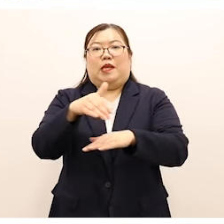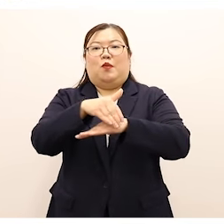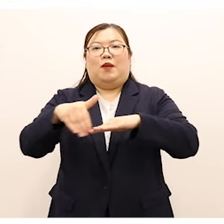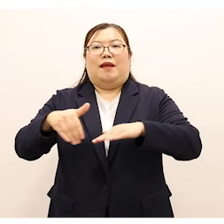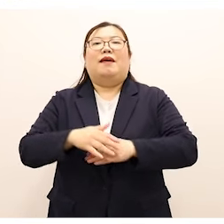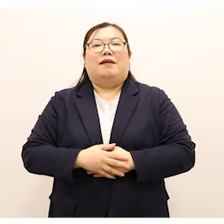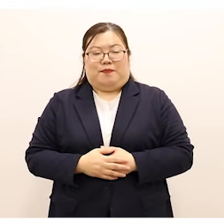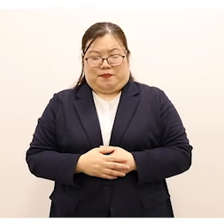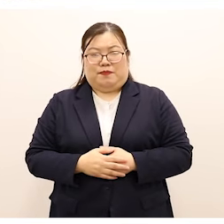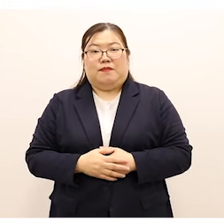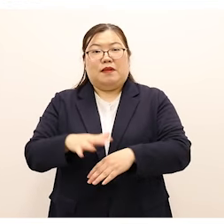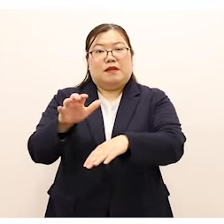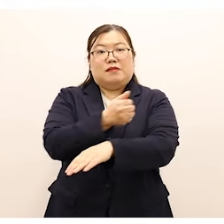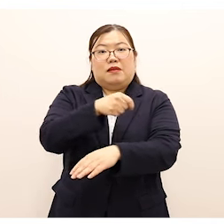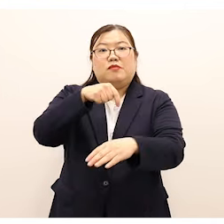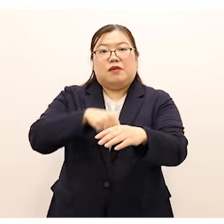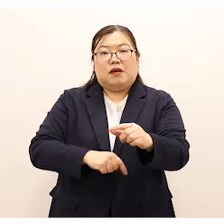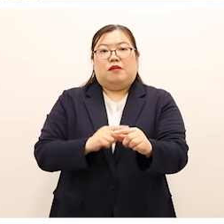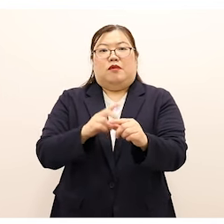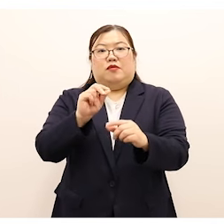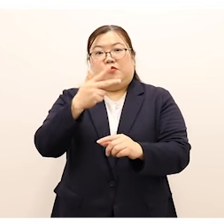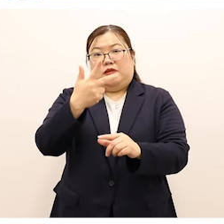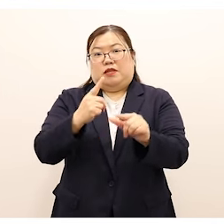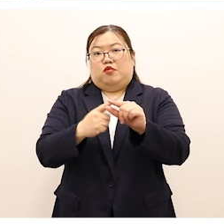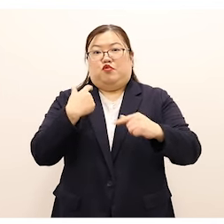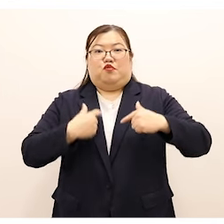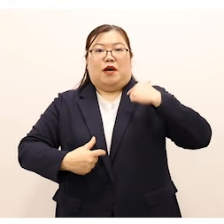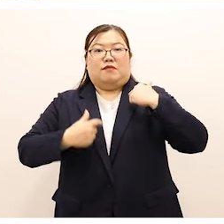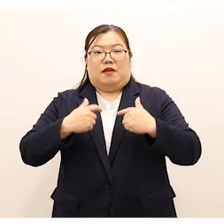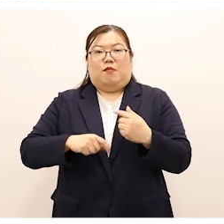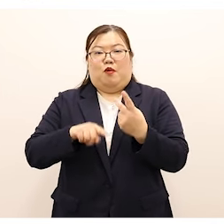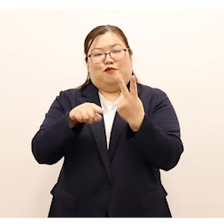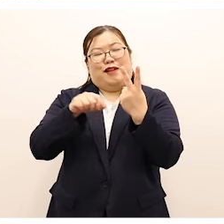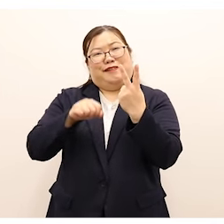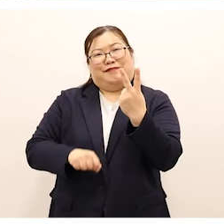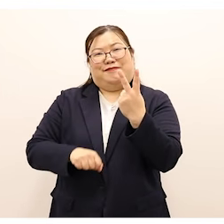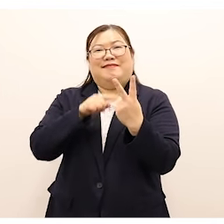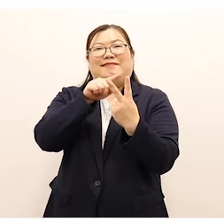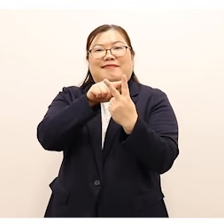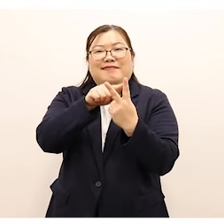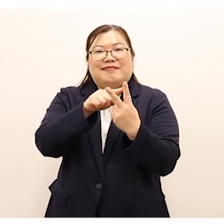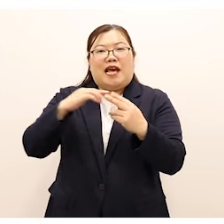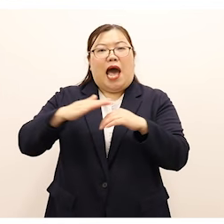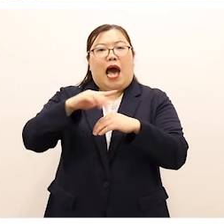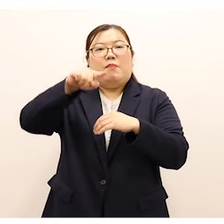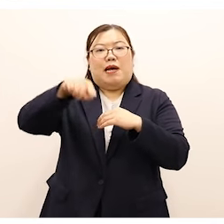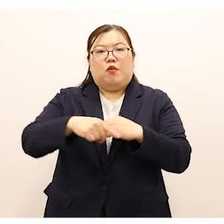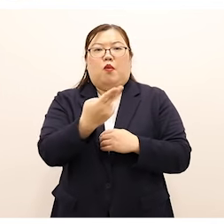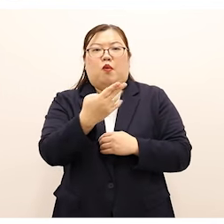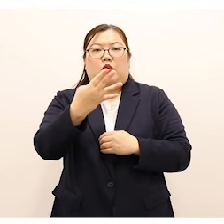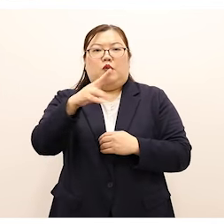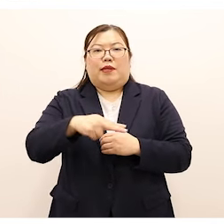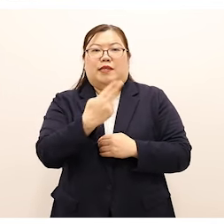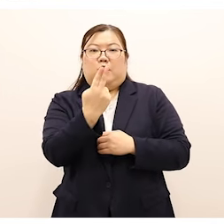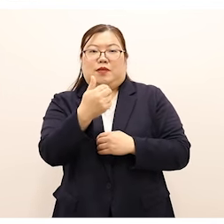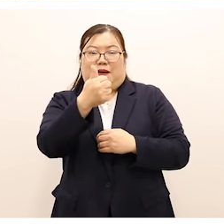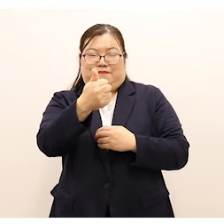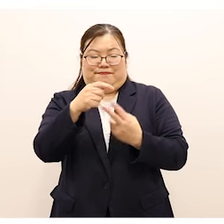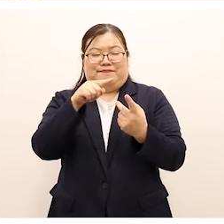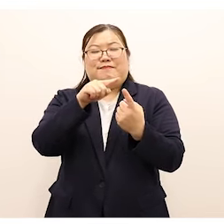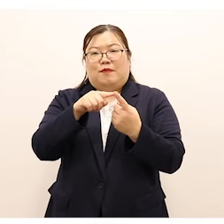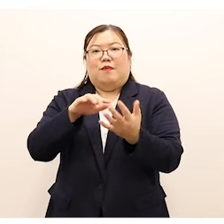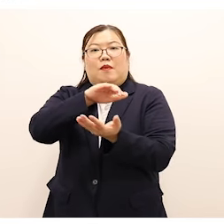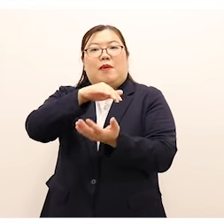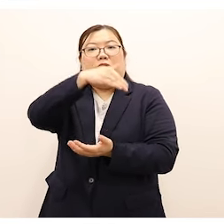っております。この中には市内の中学校に通う浜野良人さんと丸山美玲奈さ